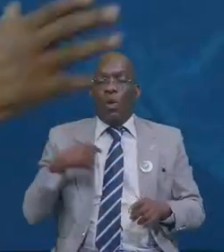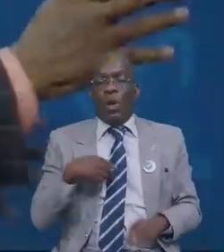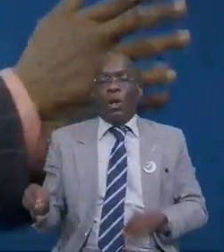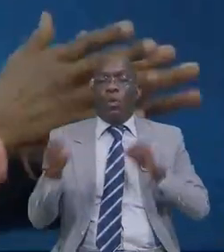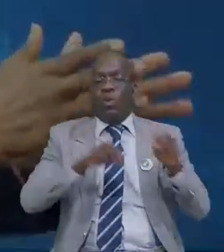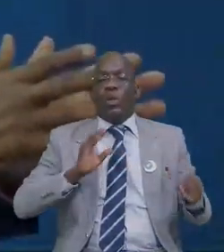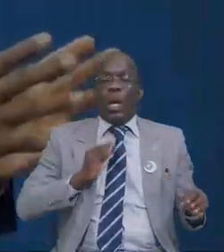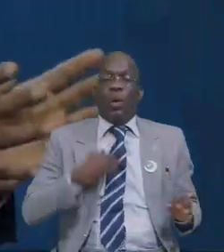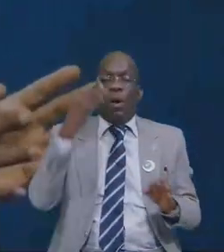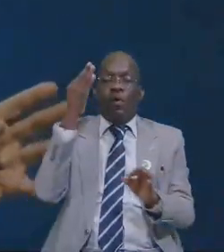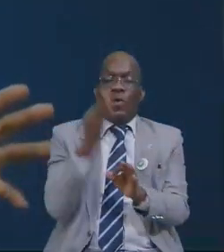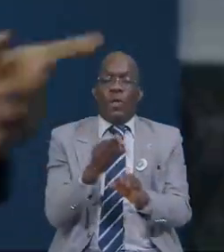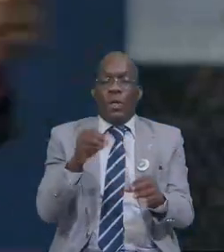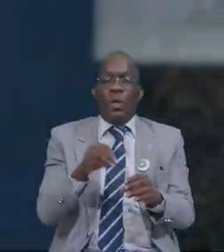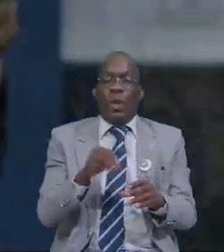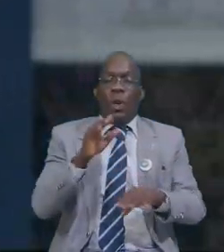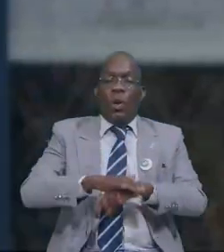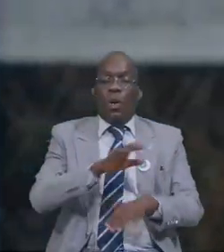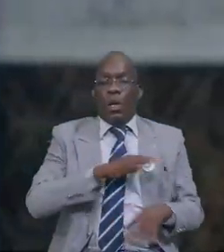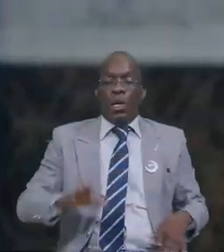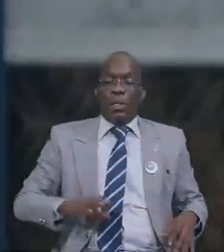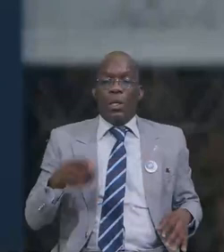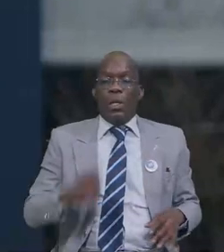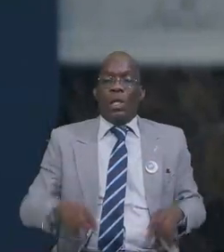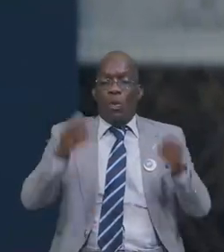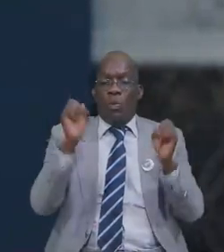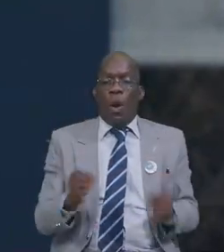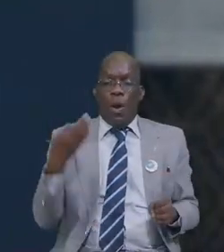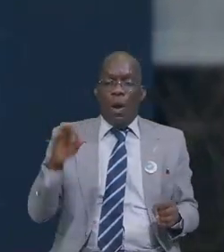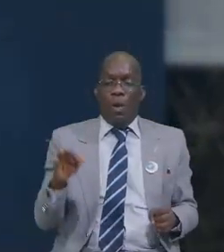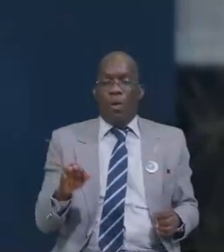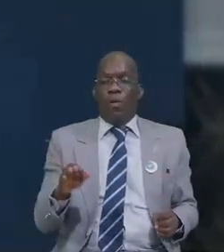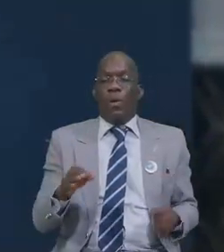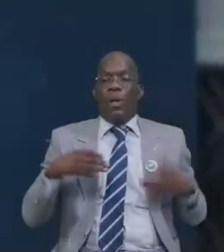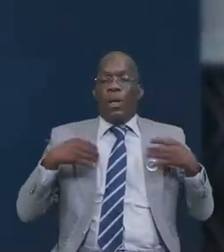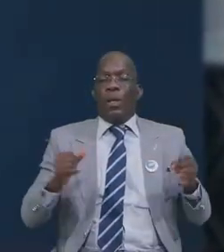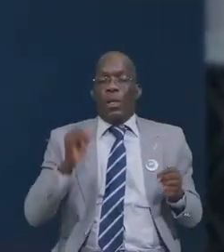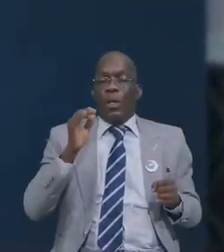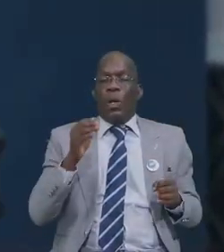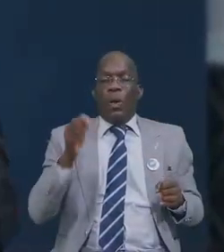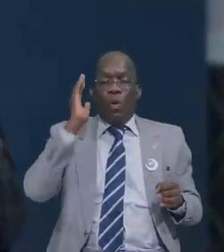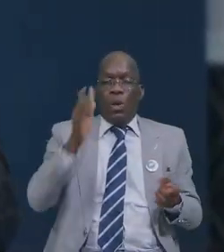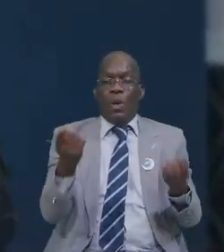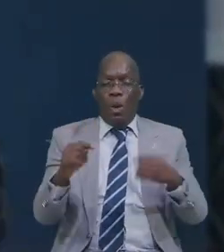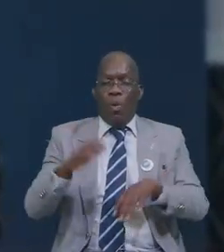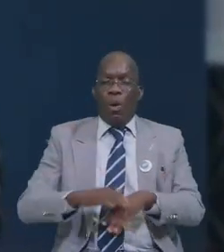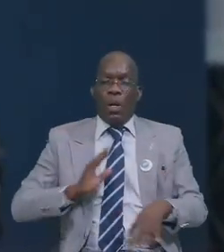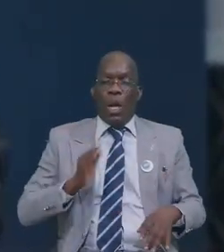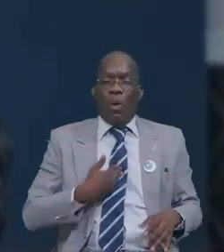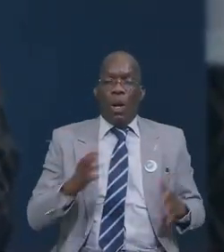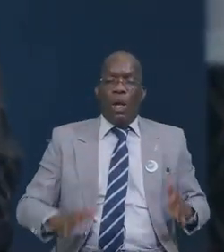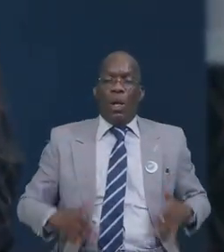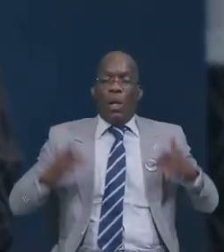notre foi sur Christ, la vertu, la puissance de la guérison, la puissance de guérison viendra sur nos